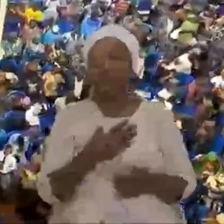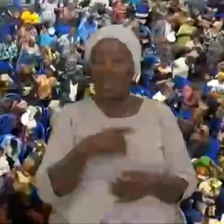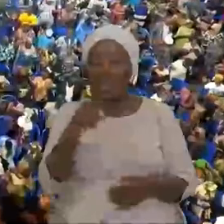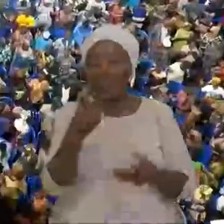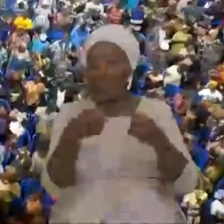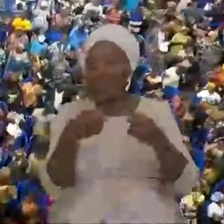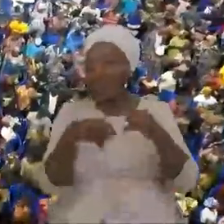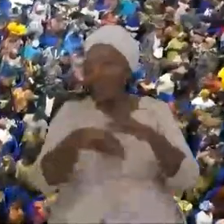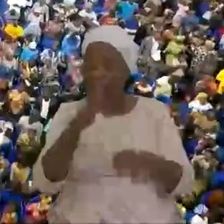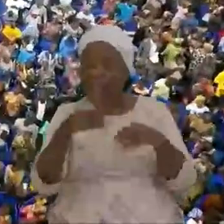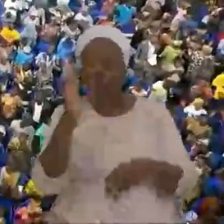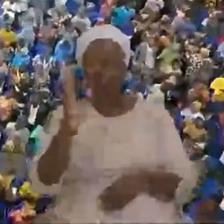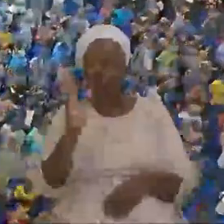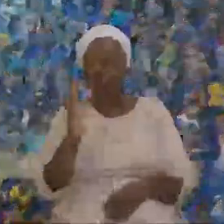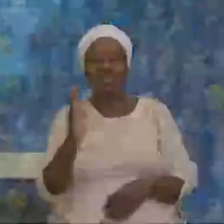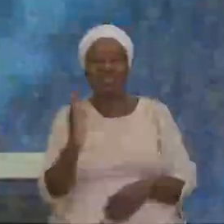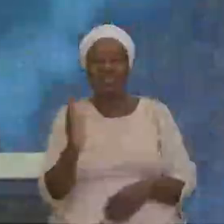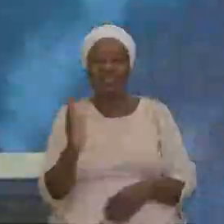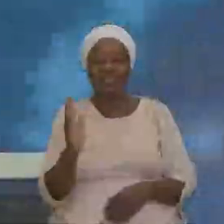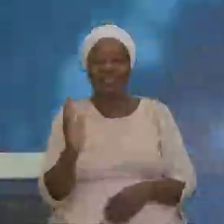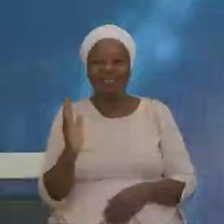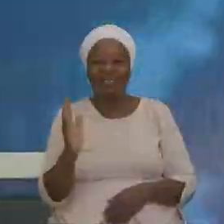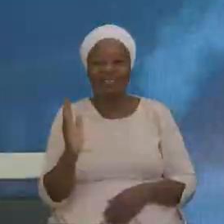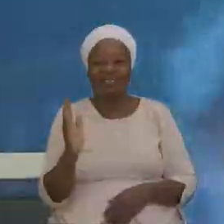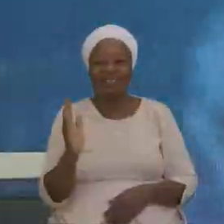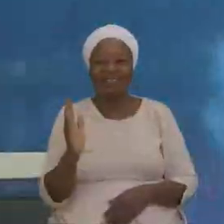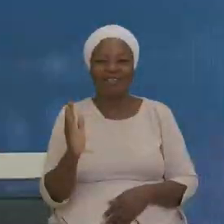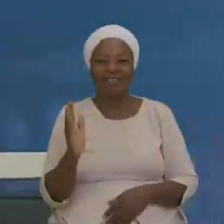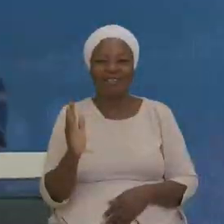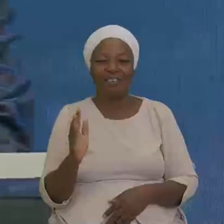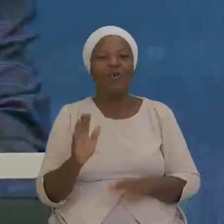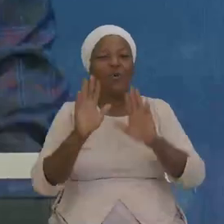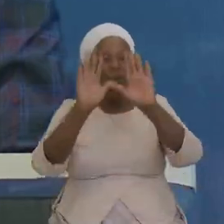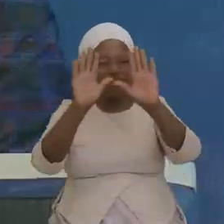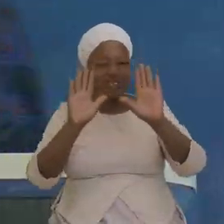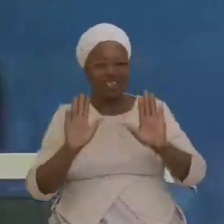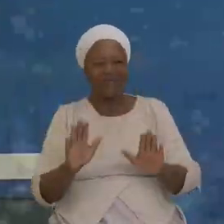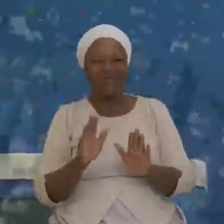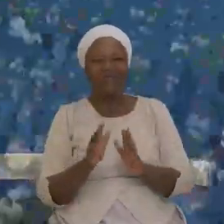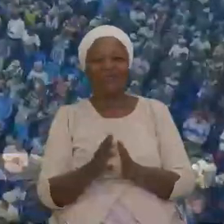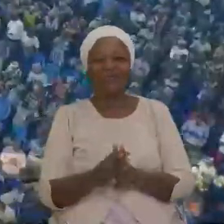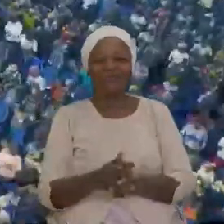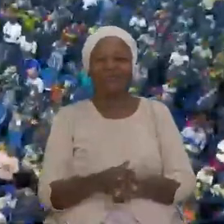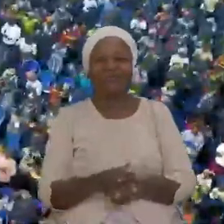Et tu vas sortir pour témoigner. Merveilleux.